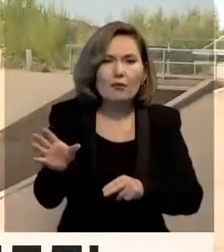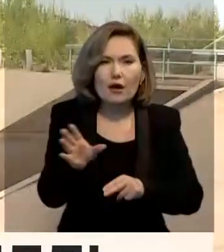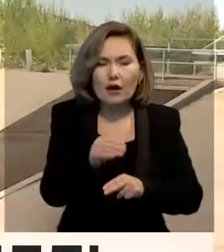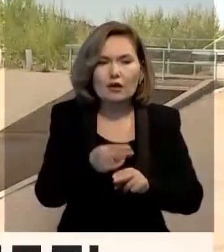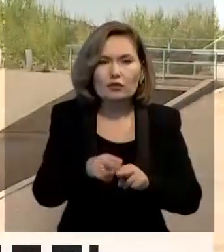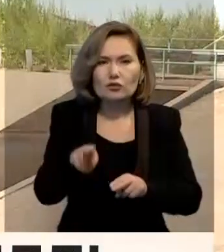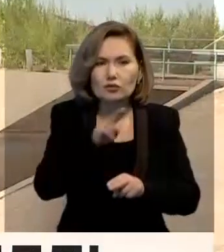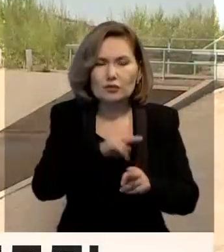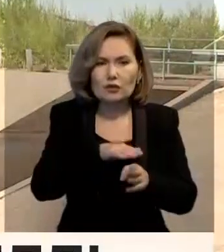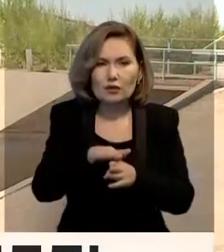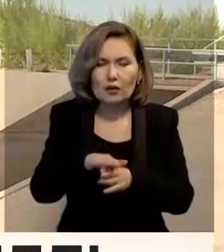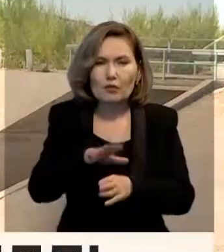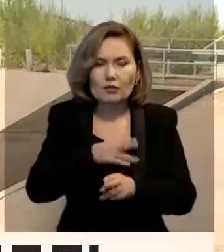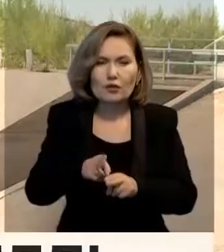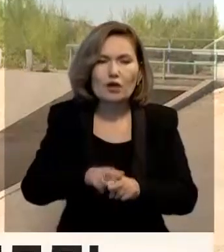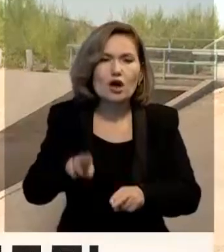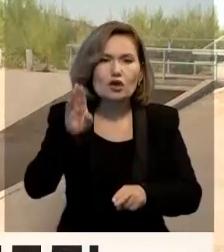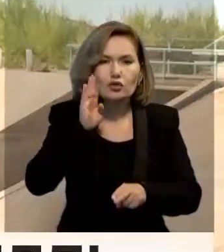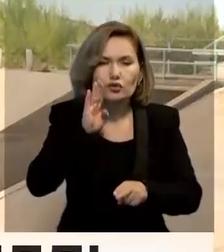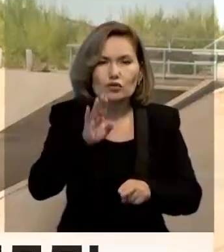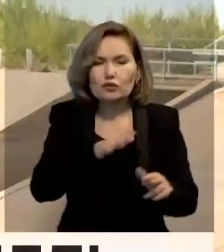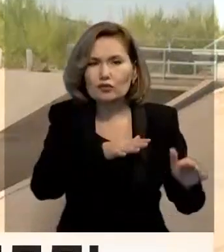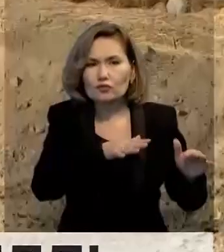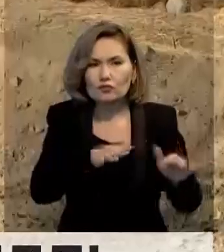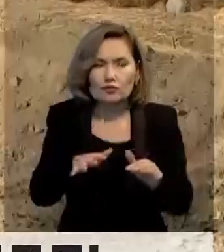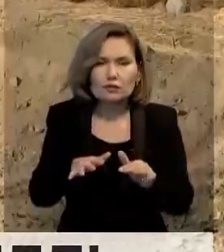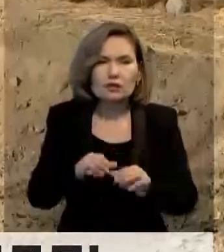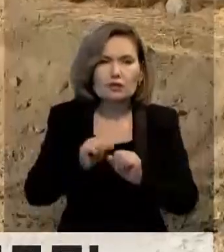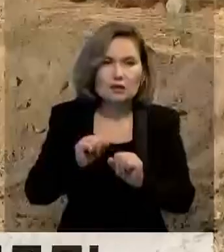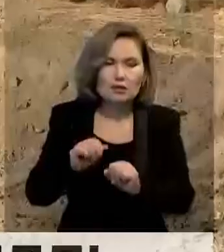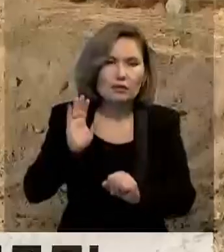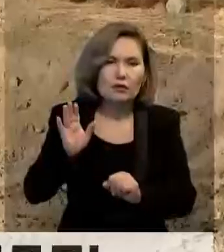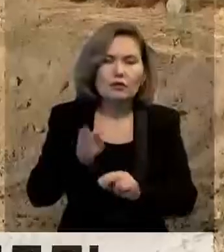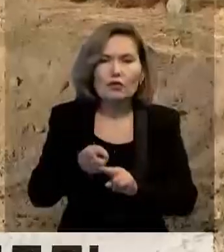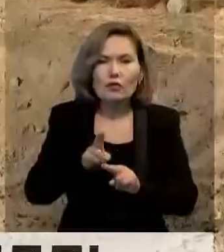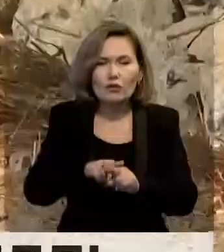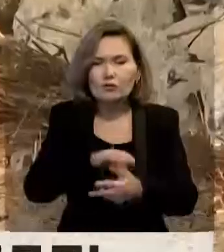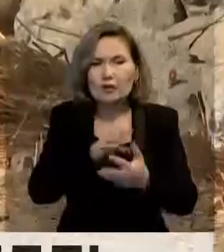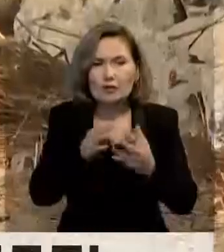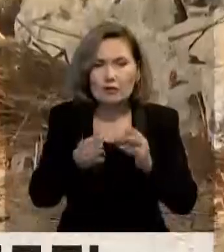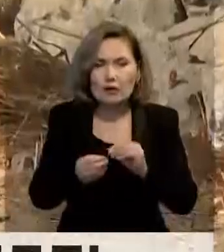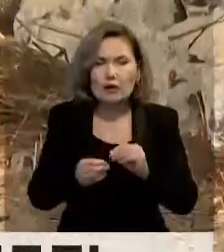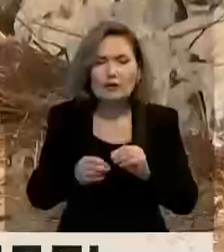астынан су көтерілгенмен топырағын алып қалатын. Сол салынып, оның бетіне